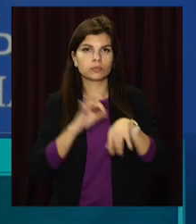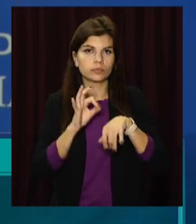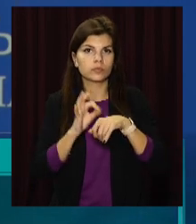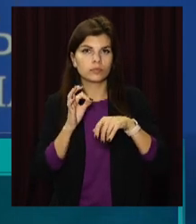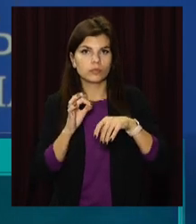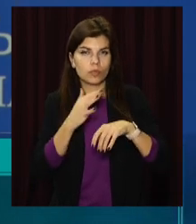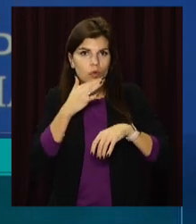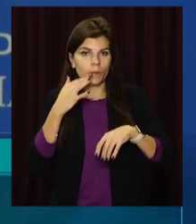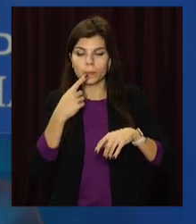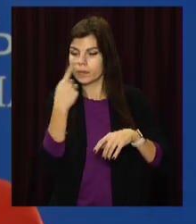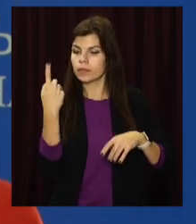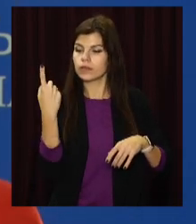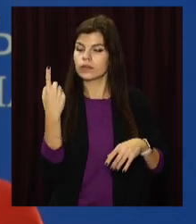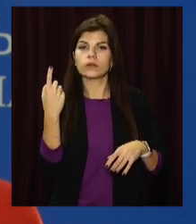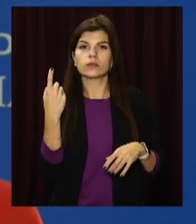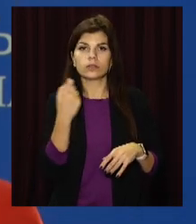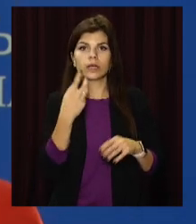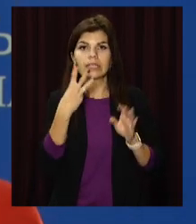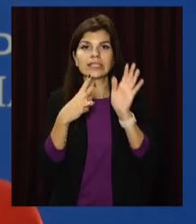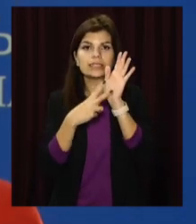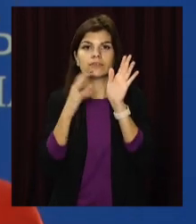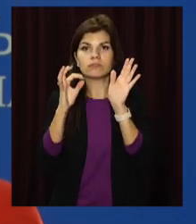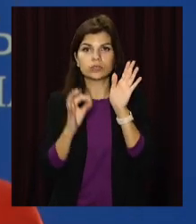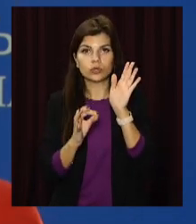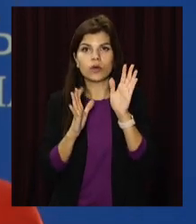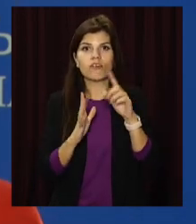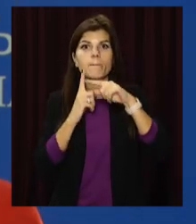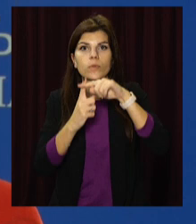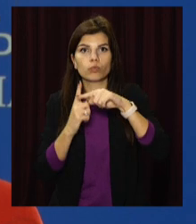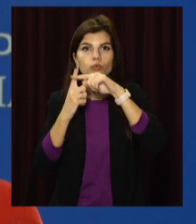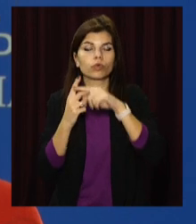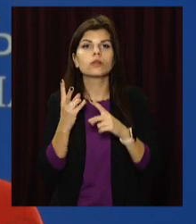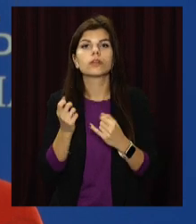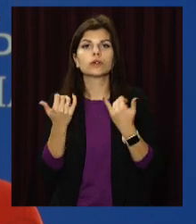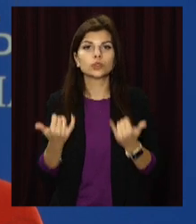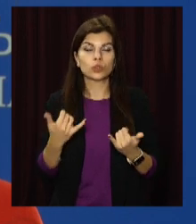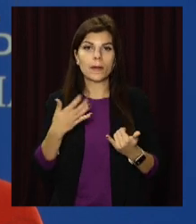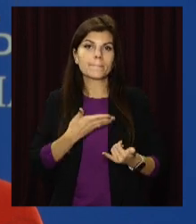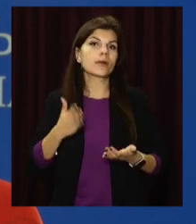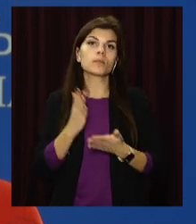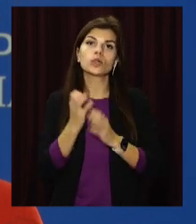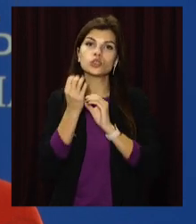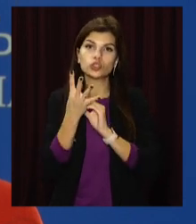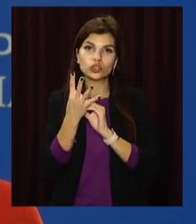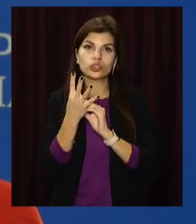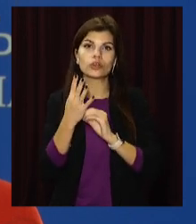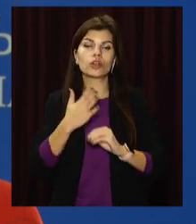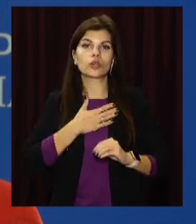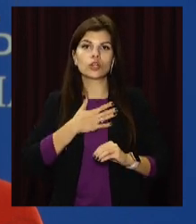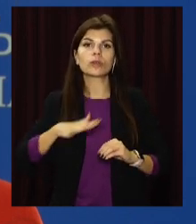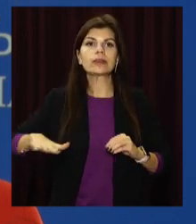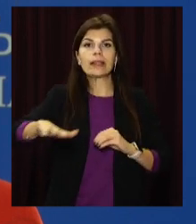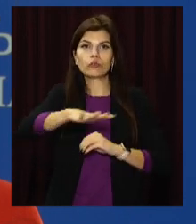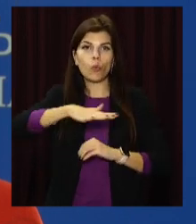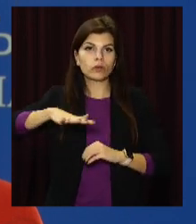за останні два тижні 37% в плюсі. На сьогодні ми маємо 14 наших